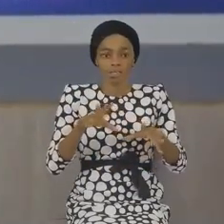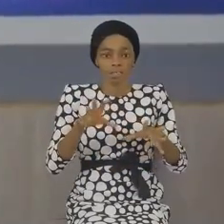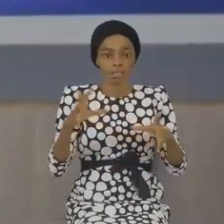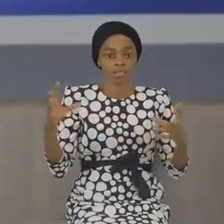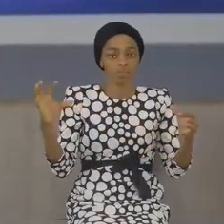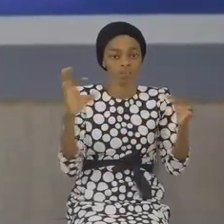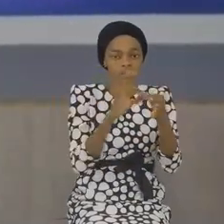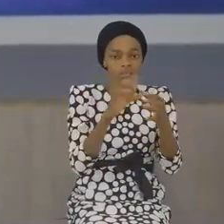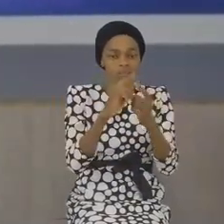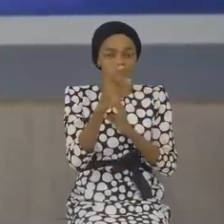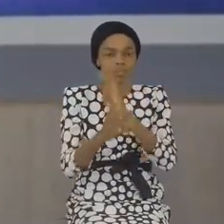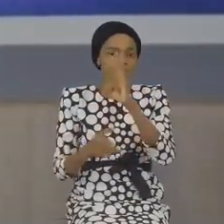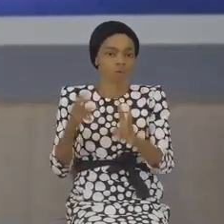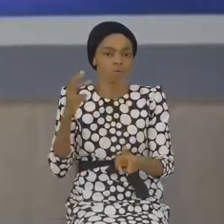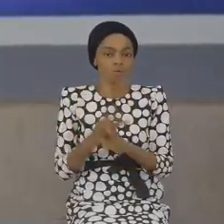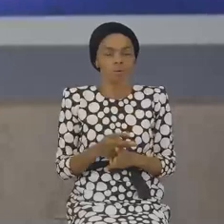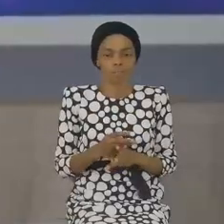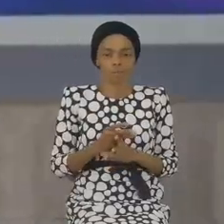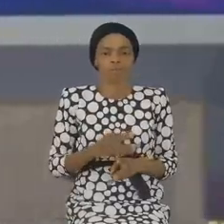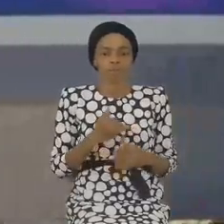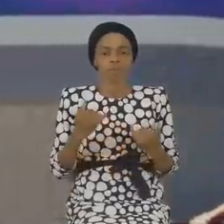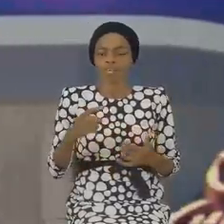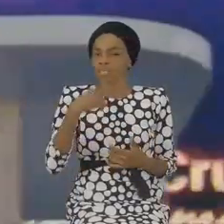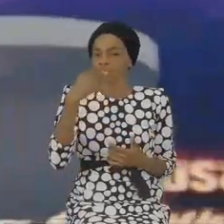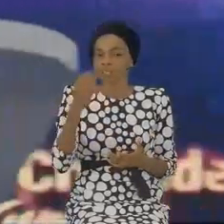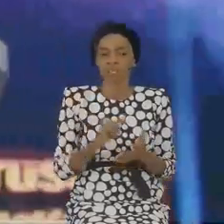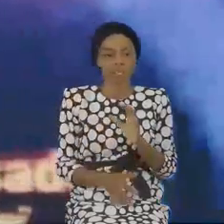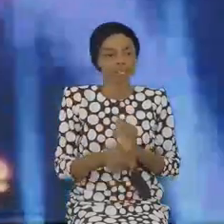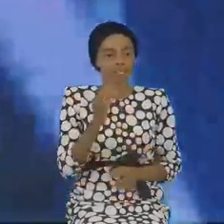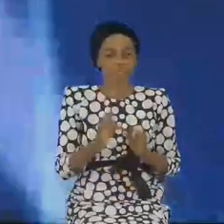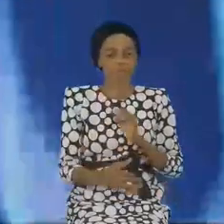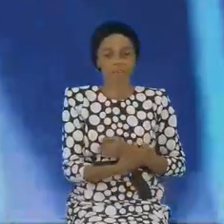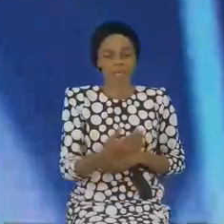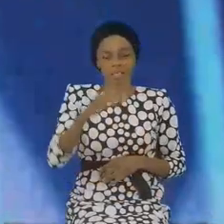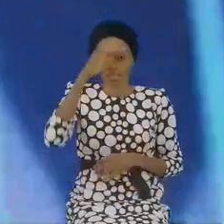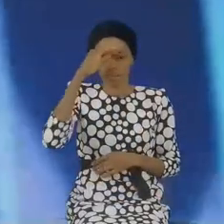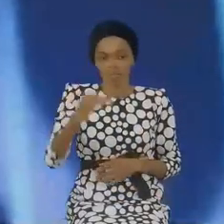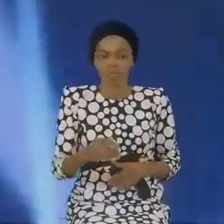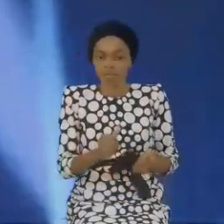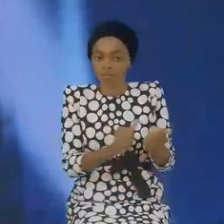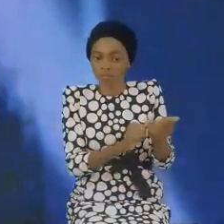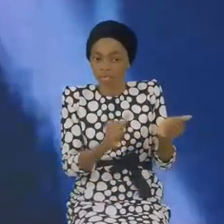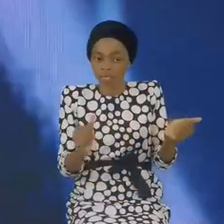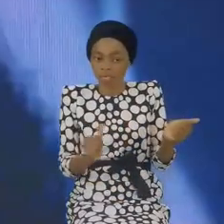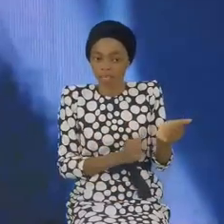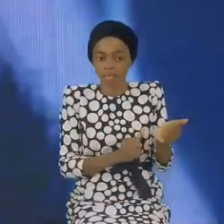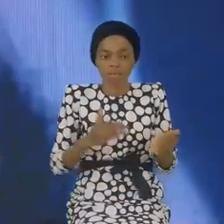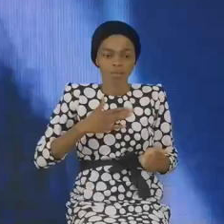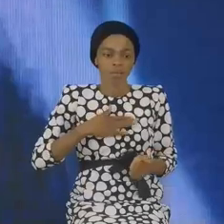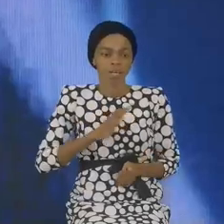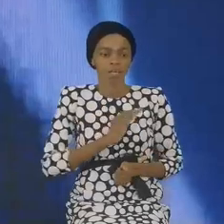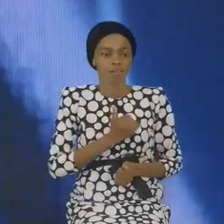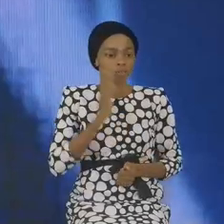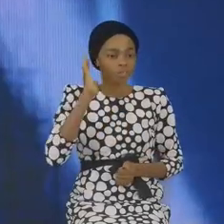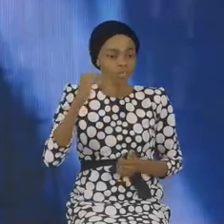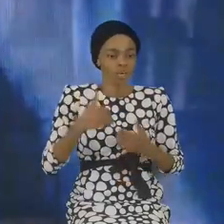monde sont encore leur problème, si quelqu'un se retire, Mon âme ne prend pas plaisir en lui.